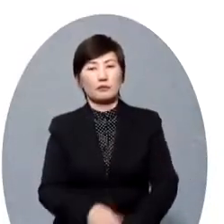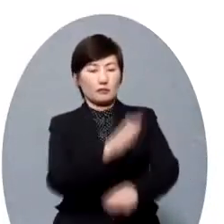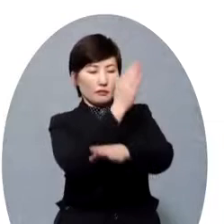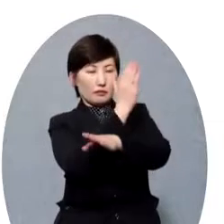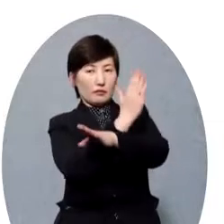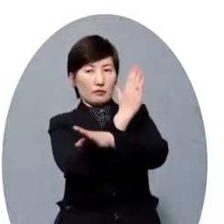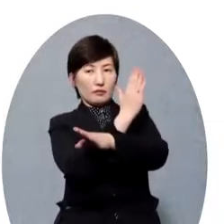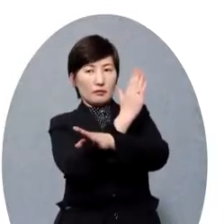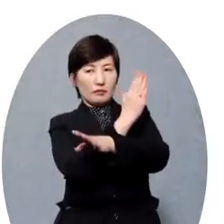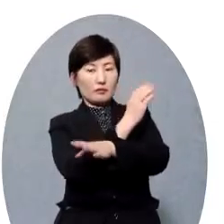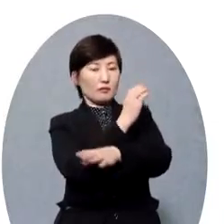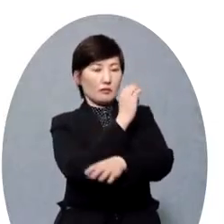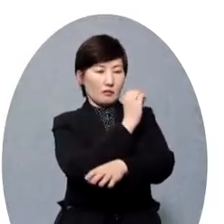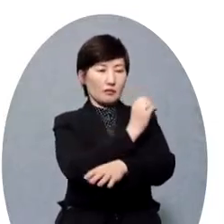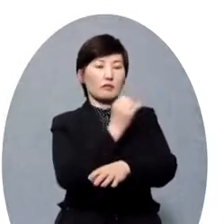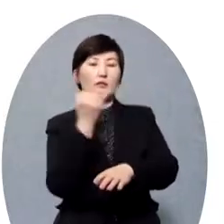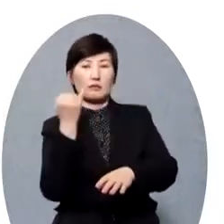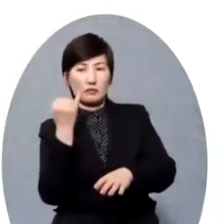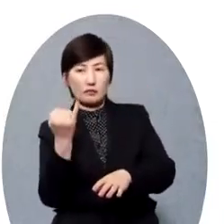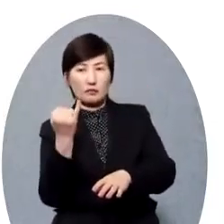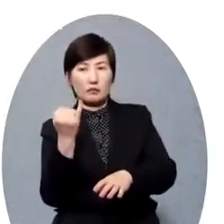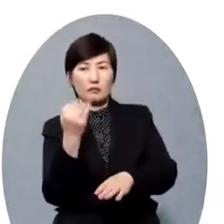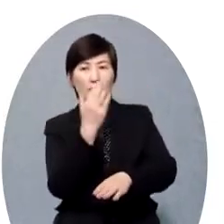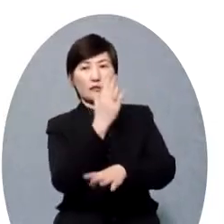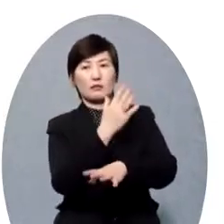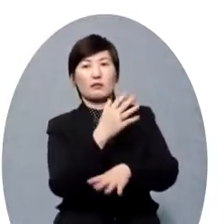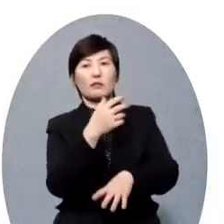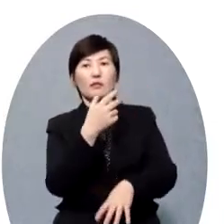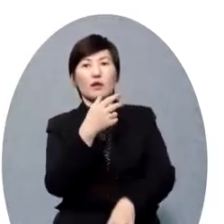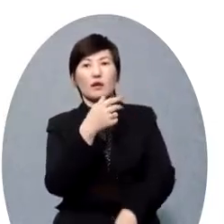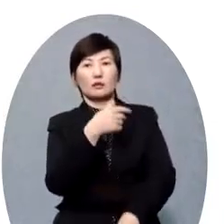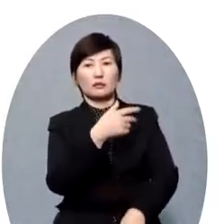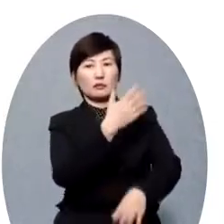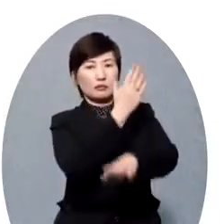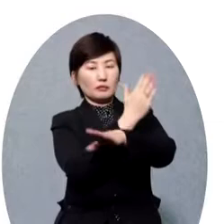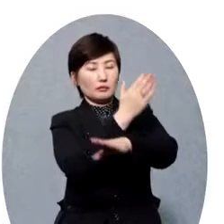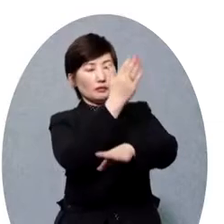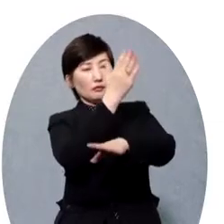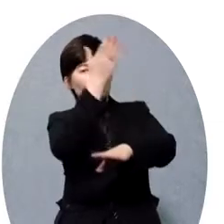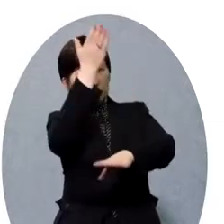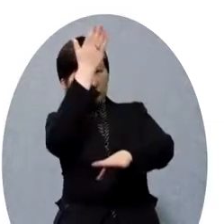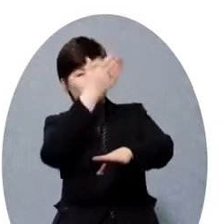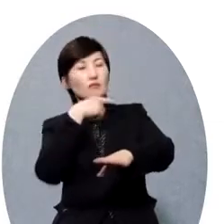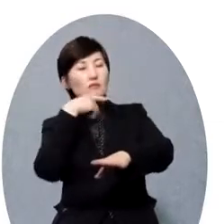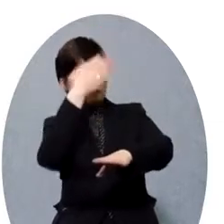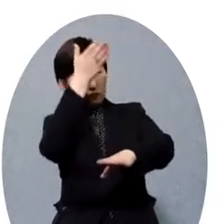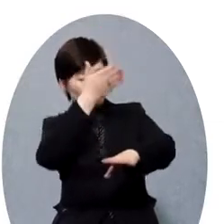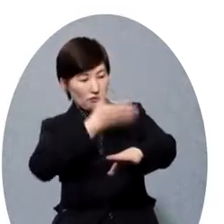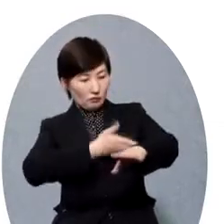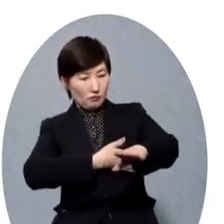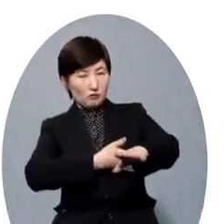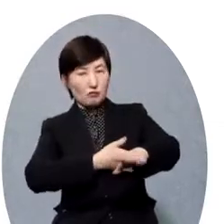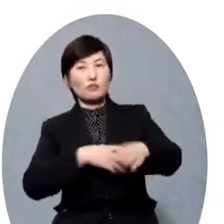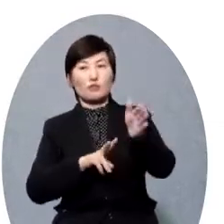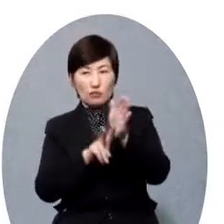Ox тэнхлэгийг 0, 6, Ox тэнхлэгийг хасах 3, 0 гэсэн цэгээр огтлсон